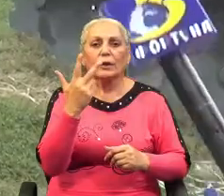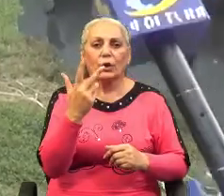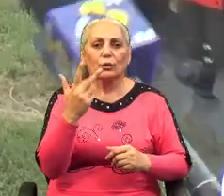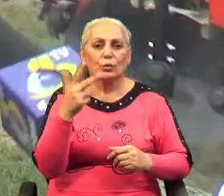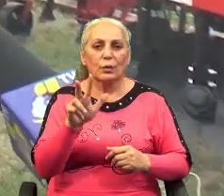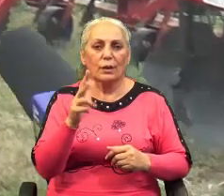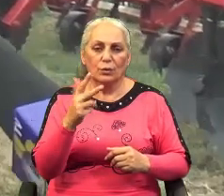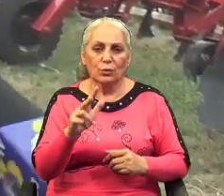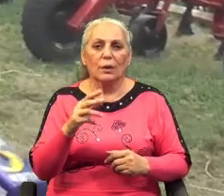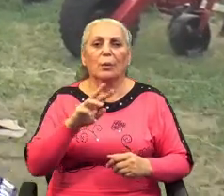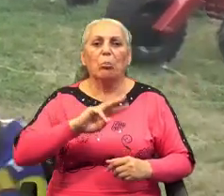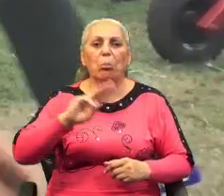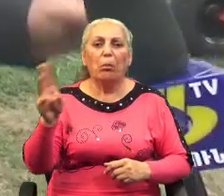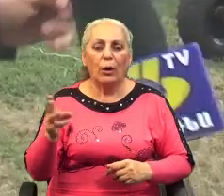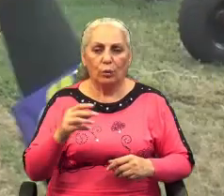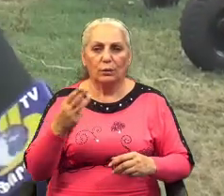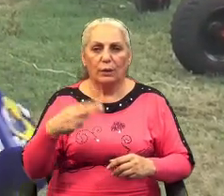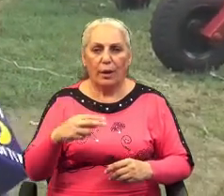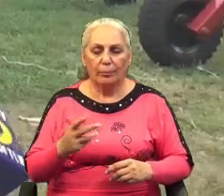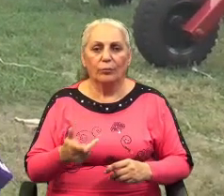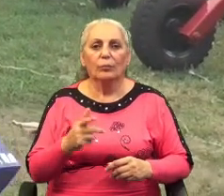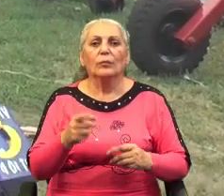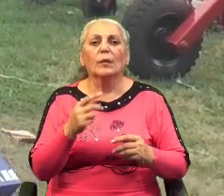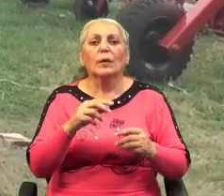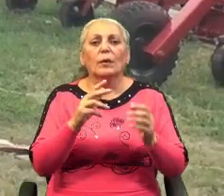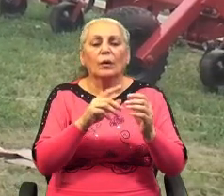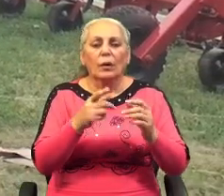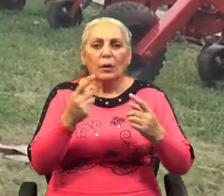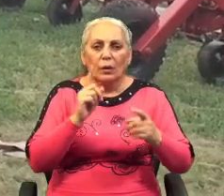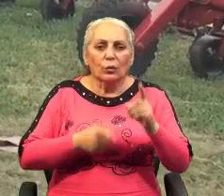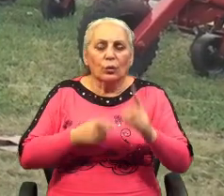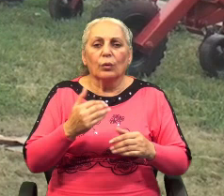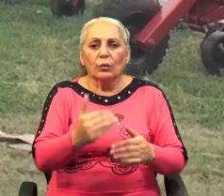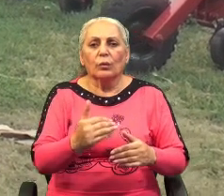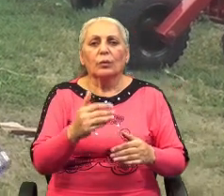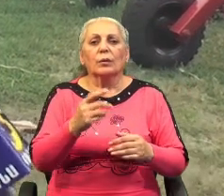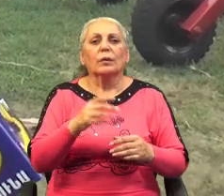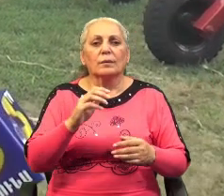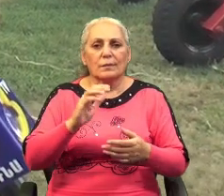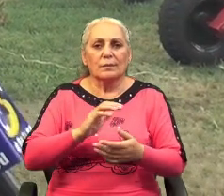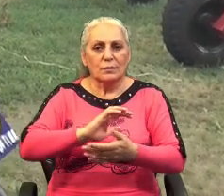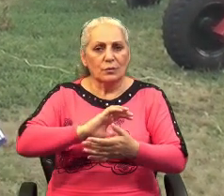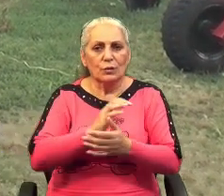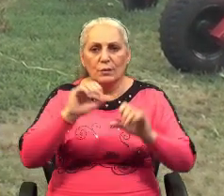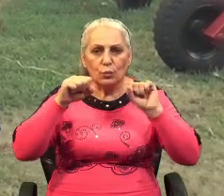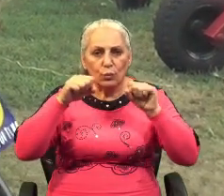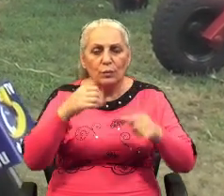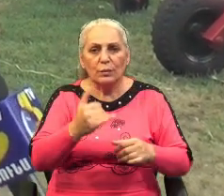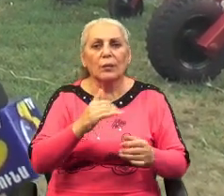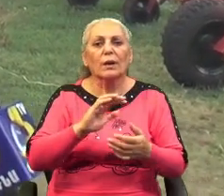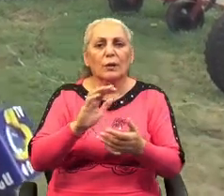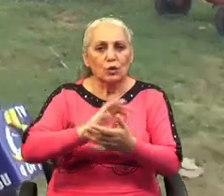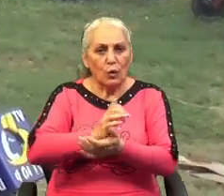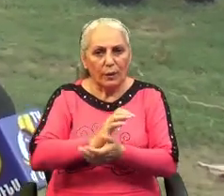կազմել։ Բելարուսական արտադրության տեխնիկաներն 81.1 հիմնականում եգիպտացորենի ցանք, հացատիկի ցանք,